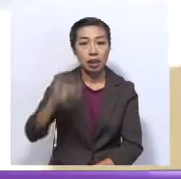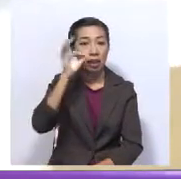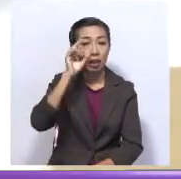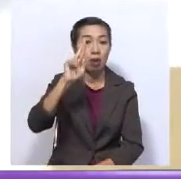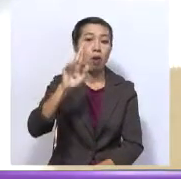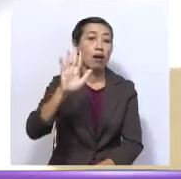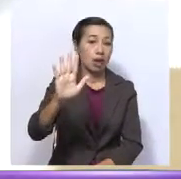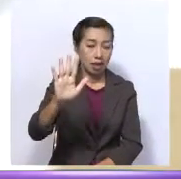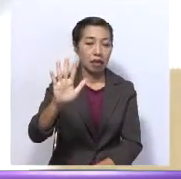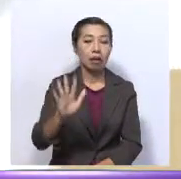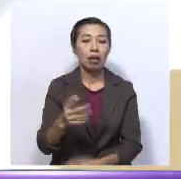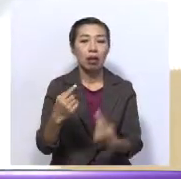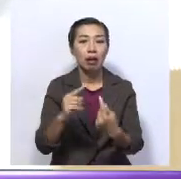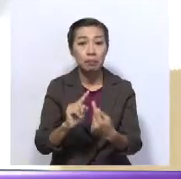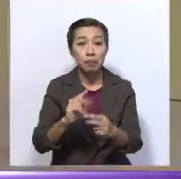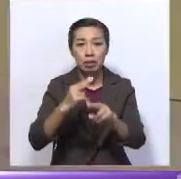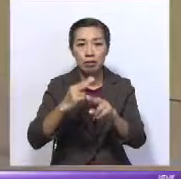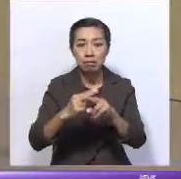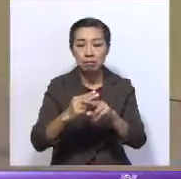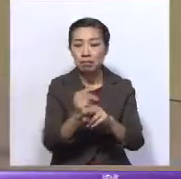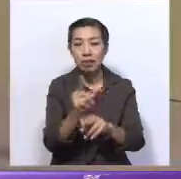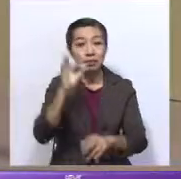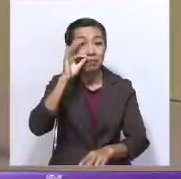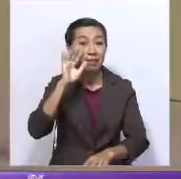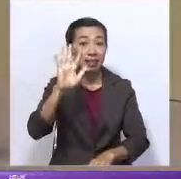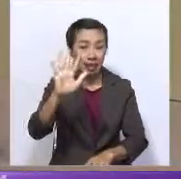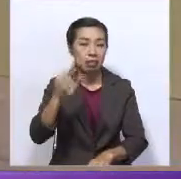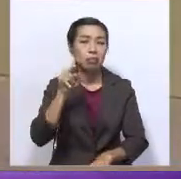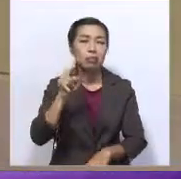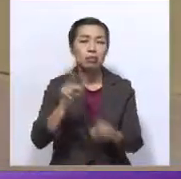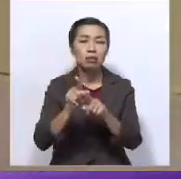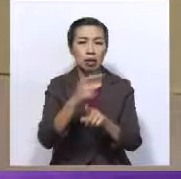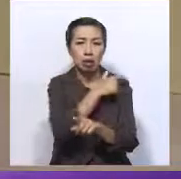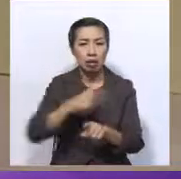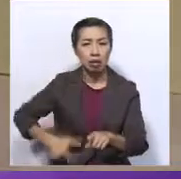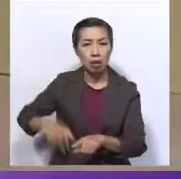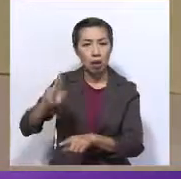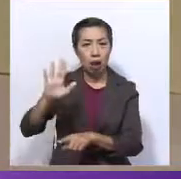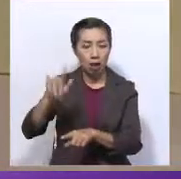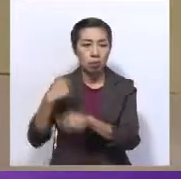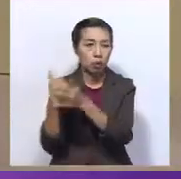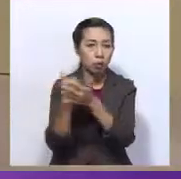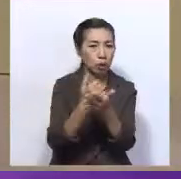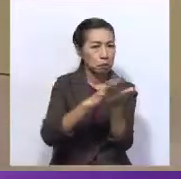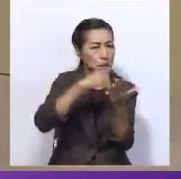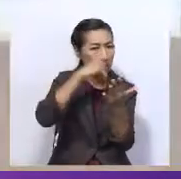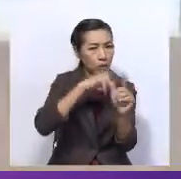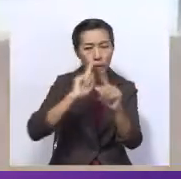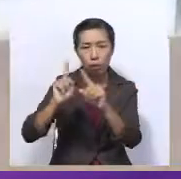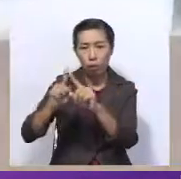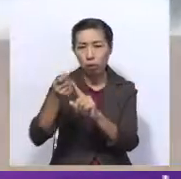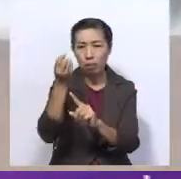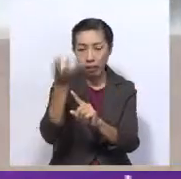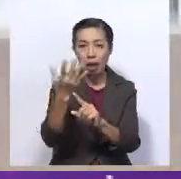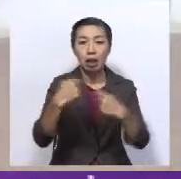อยู่หัวพระปิยมหาราชพระผู้ทรงมีคุณูปการต่อแผ่นดินไทยและ